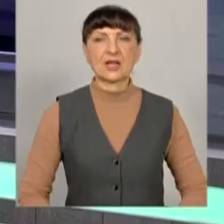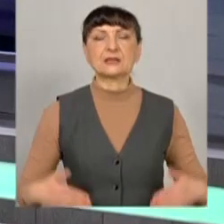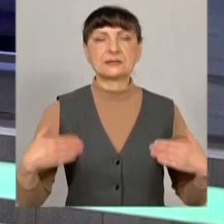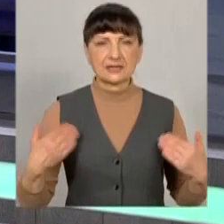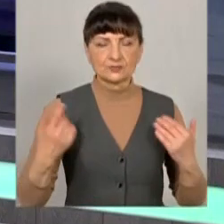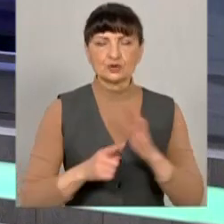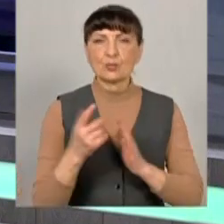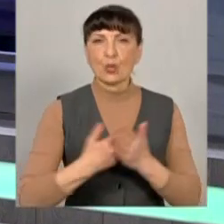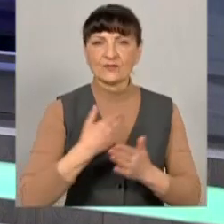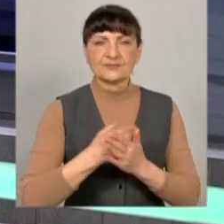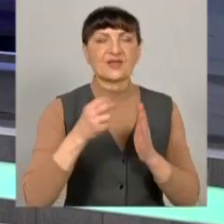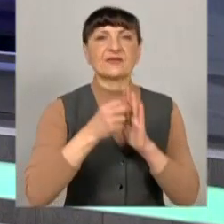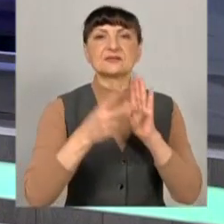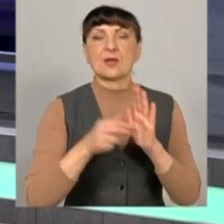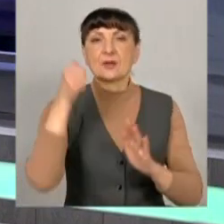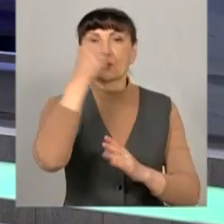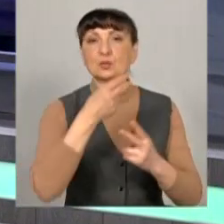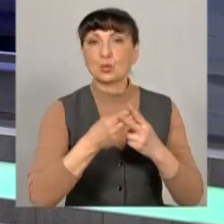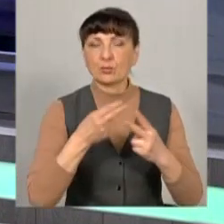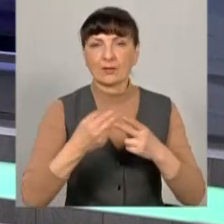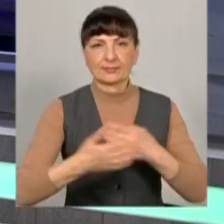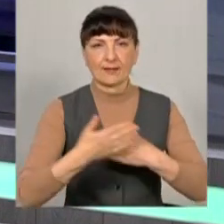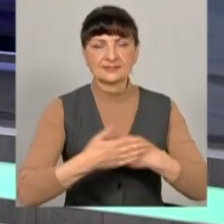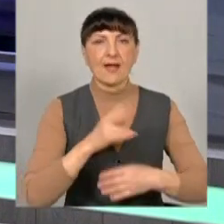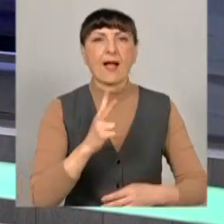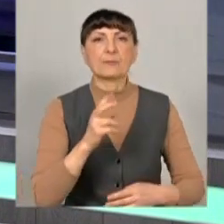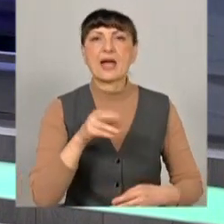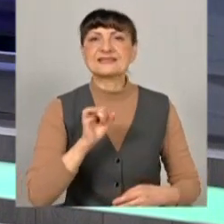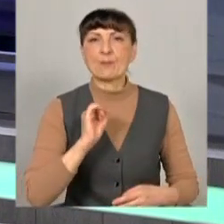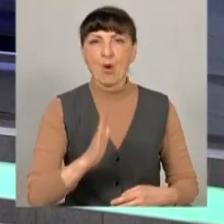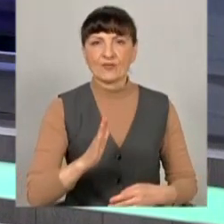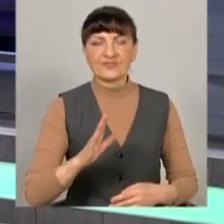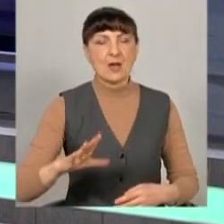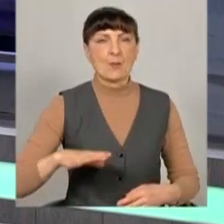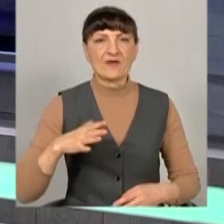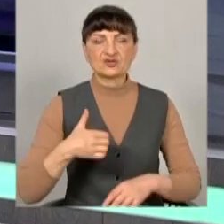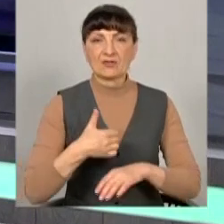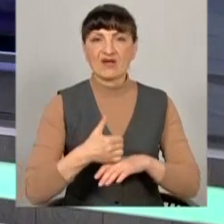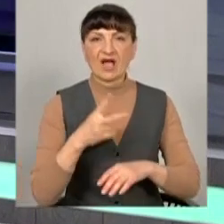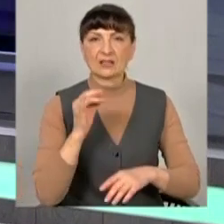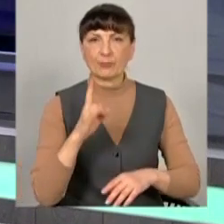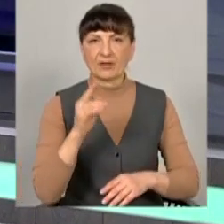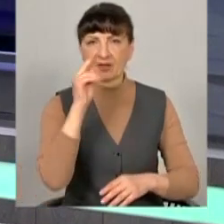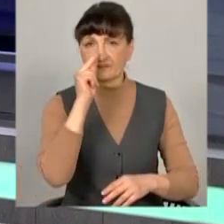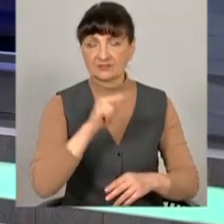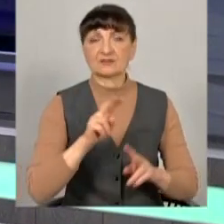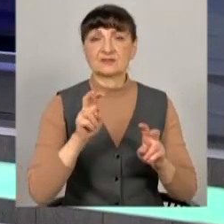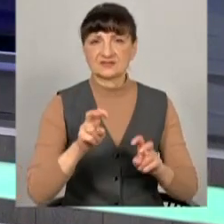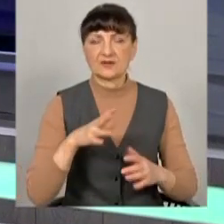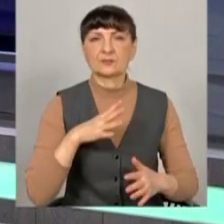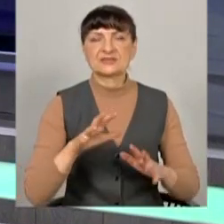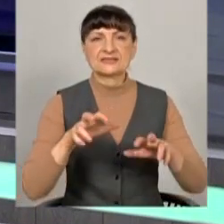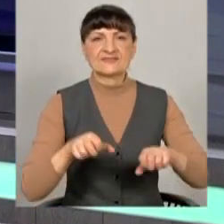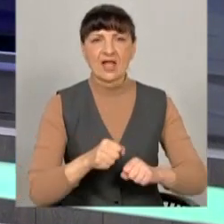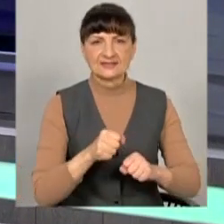Начинаем выпуск. К 18 годам тюрьмы приговорили Карима Масимова. Экс-главу КМБ признали виновным в госизмене, насильственном